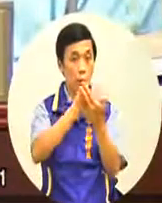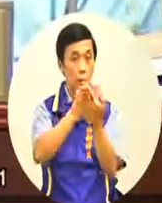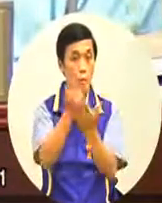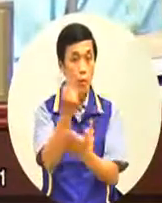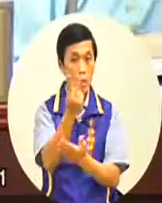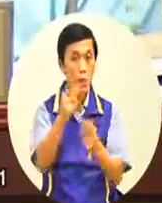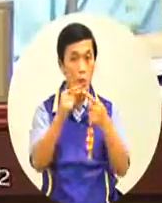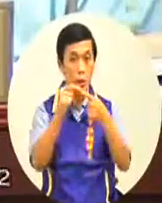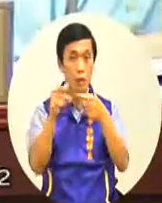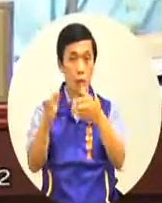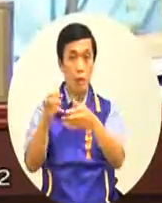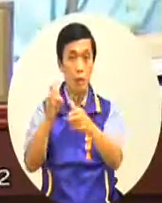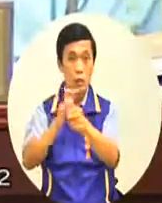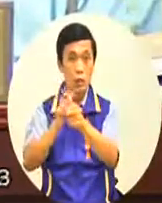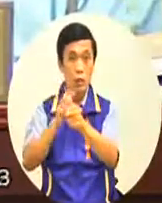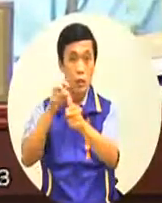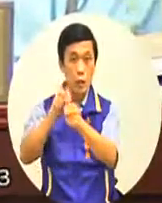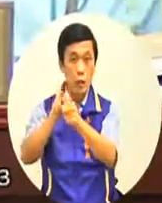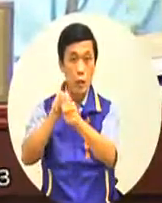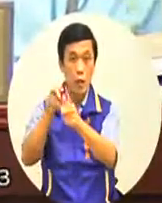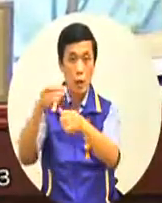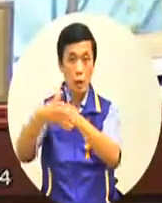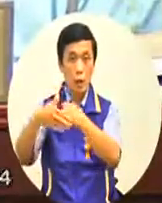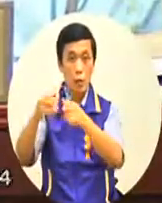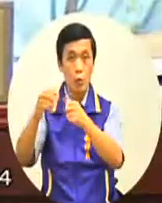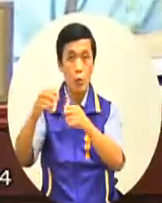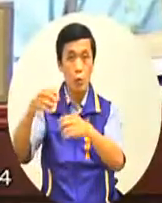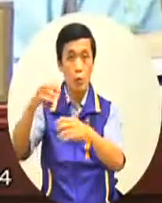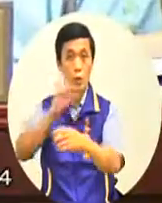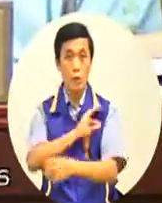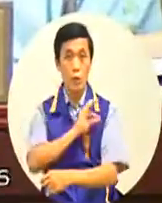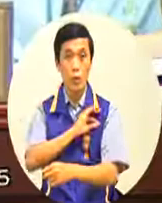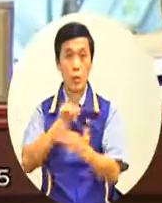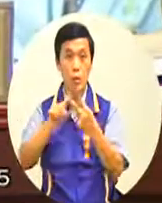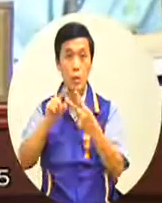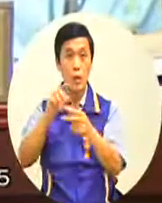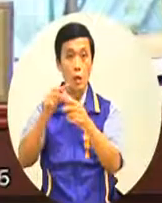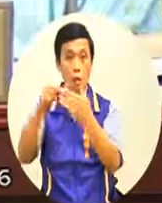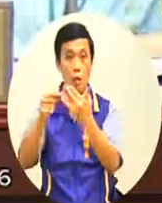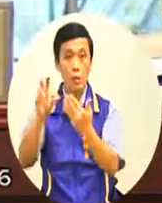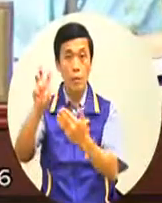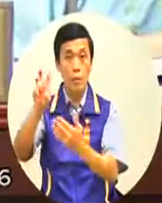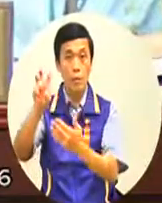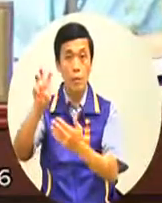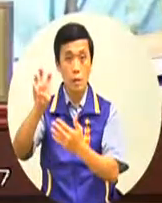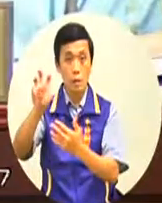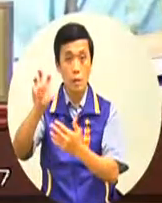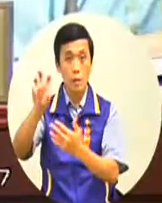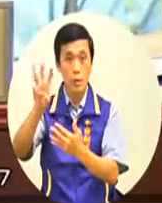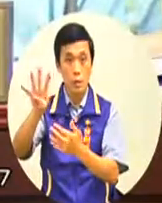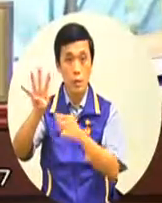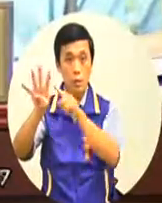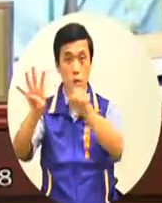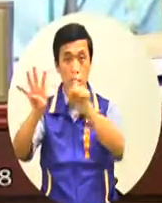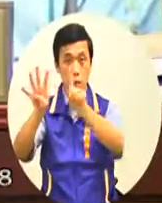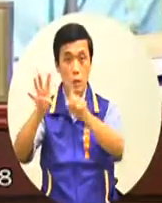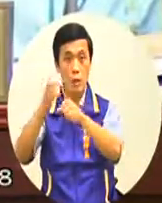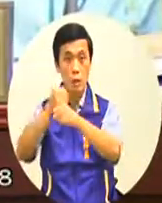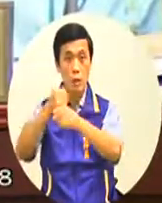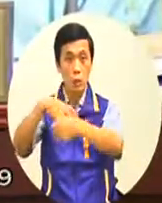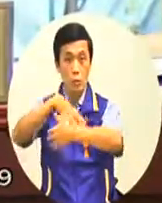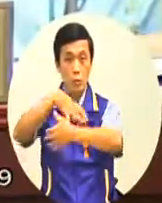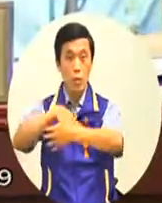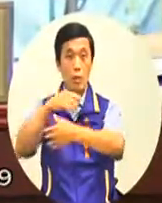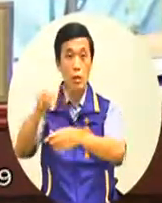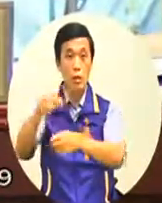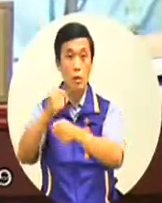养护机构，养护机构它是符合84条之一的核定的工作者范围，所以它的工时